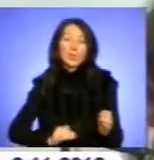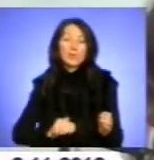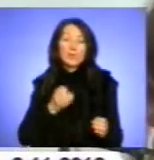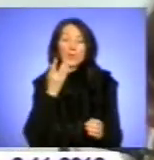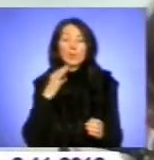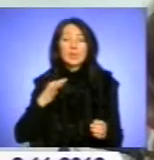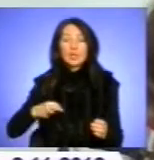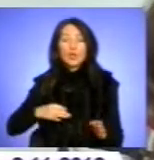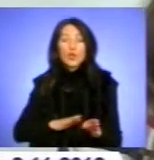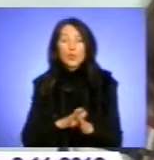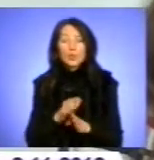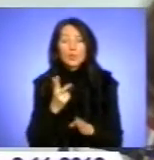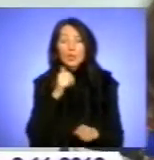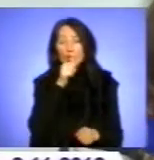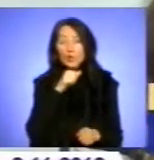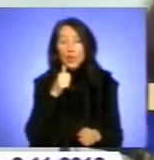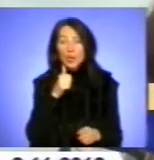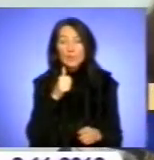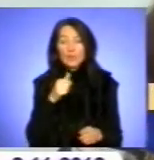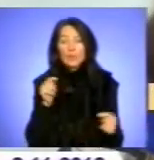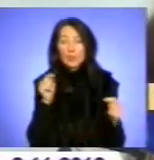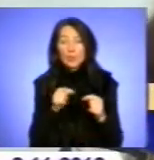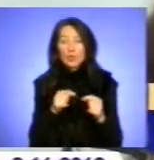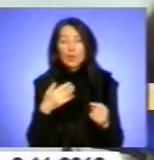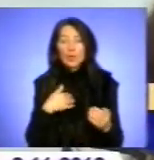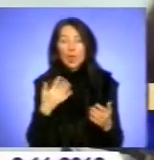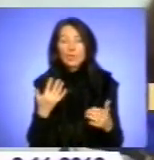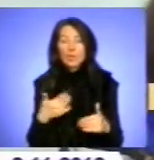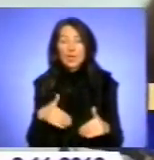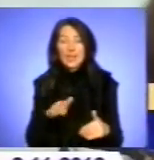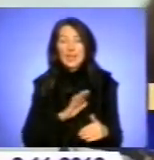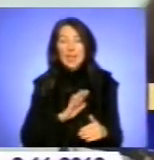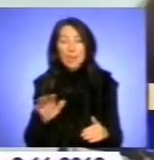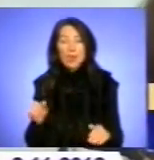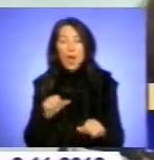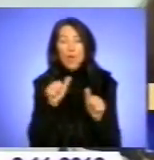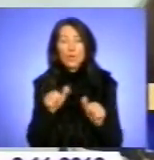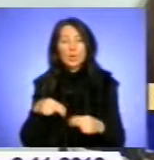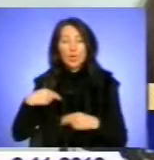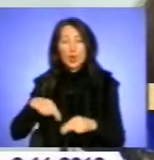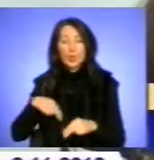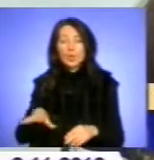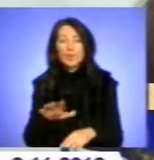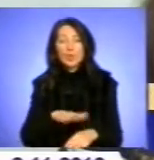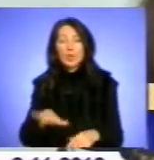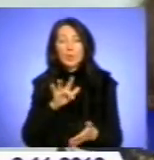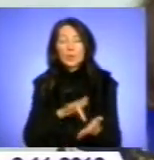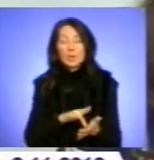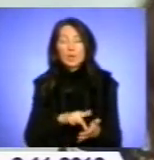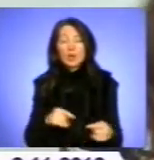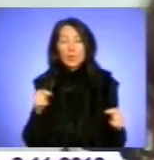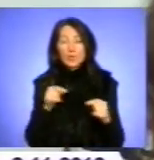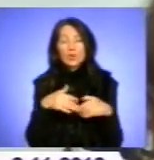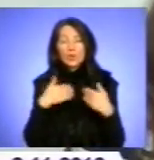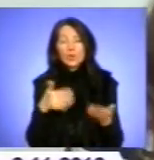синочку виповнилося 3 роки, відповідно, я вже не була оформлена на роботі в територіальному центрі. І, відповідно, звернулася